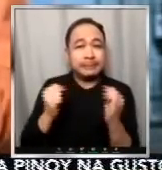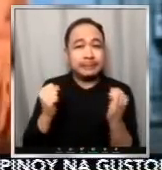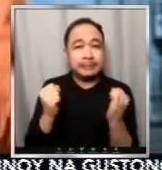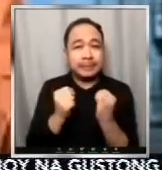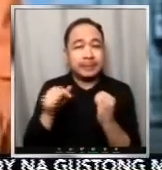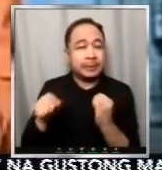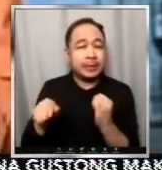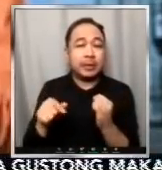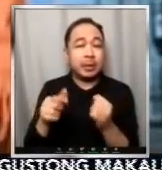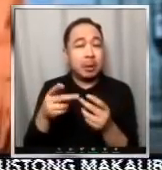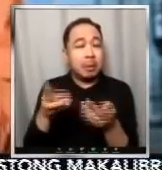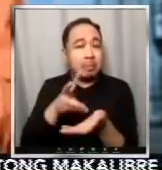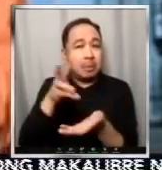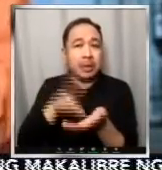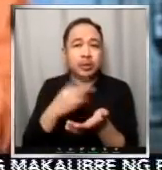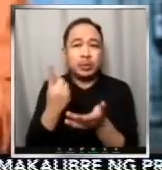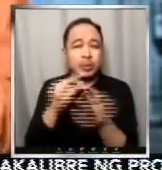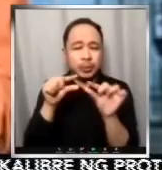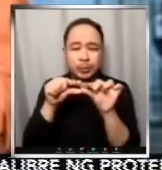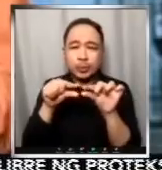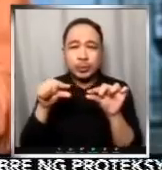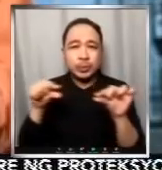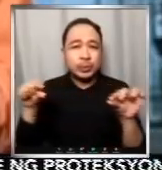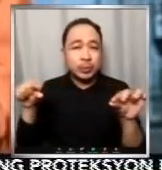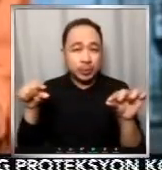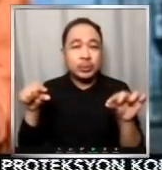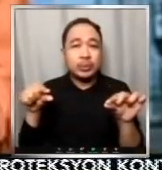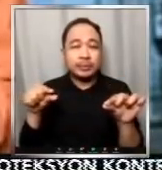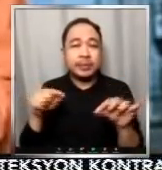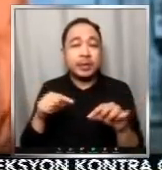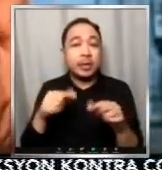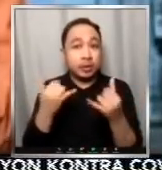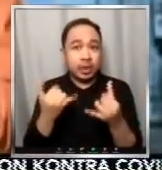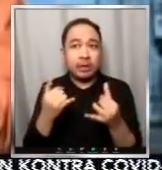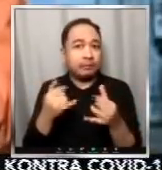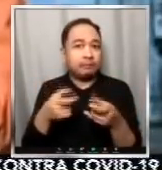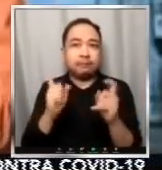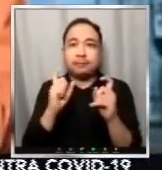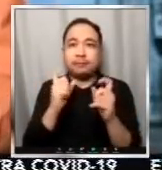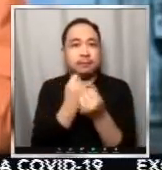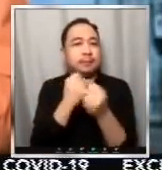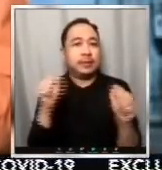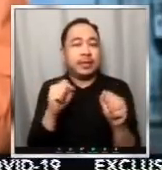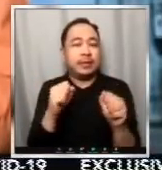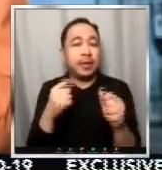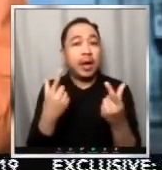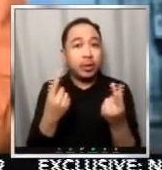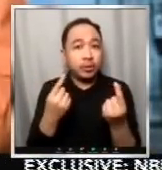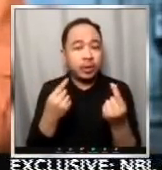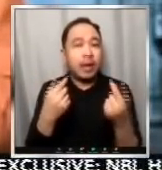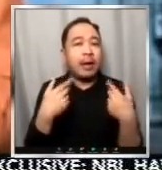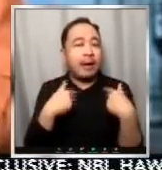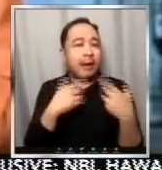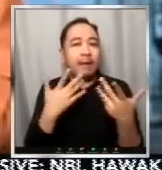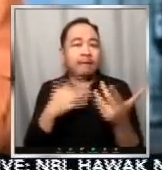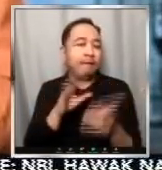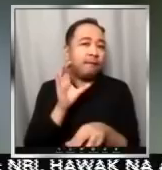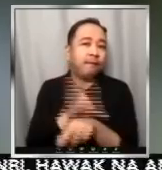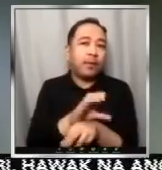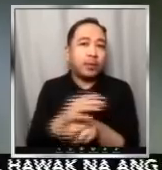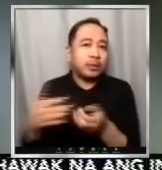ay manipis lamang yung frost o yung yelo kaya't naagapan nila at nakapagsagawa sila ng forest harvest.